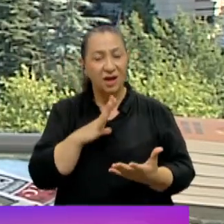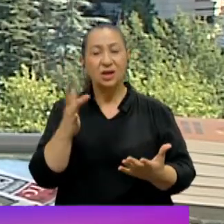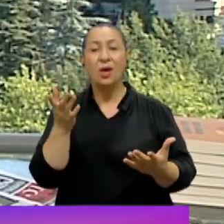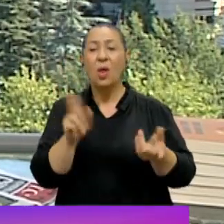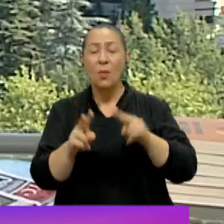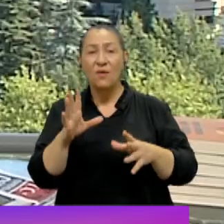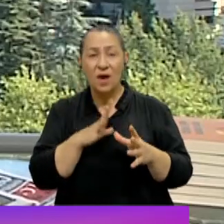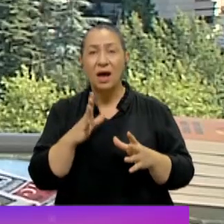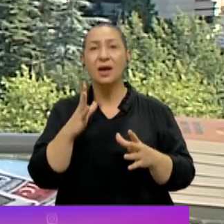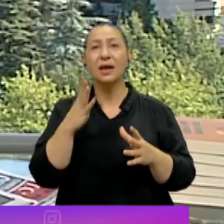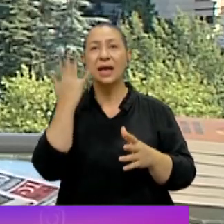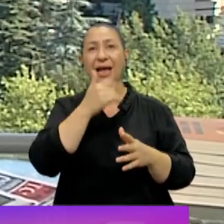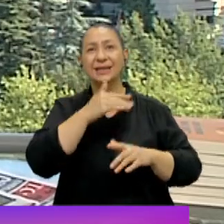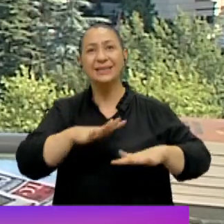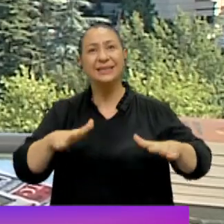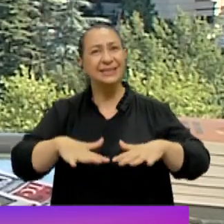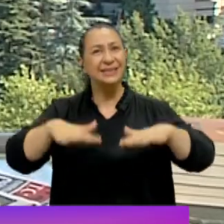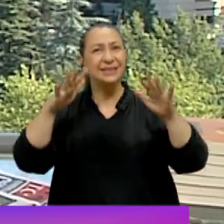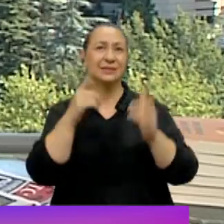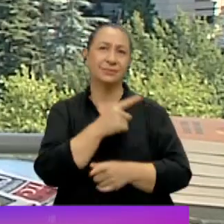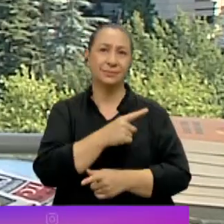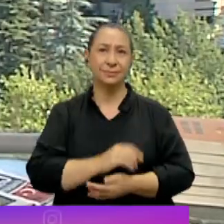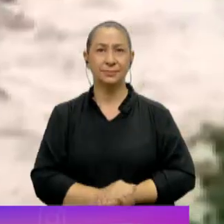kayıplarımız var. Karadeniz'deki sel felaketi.